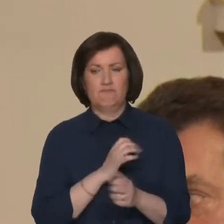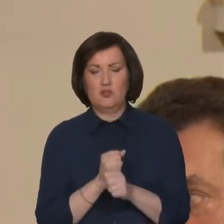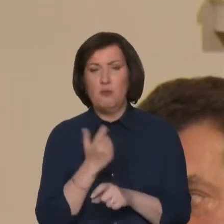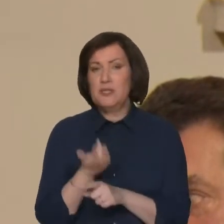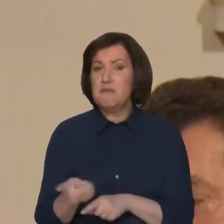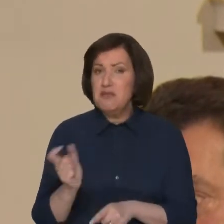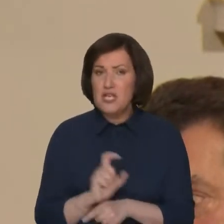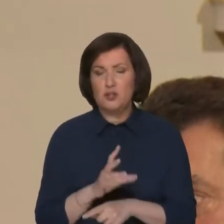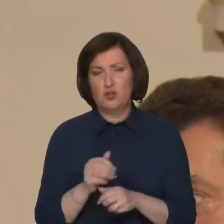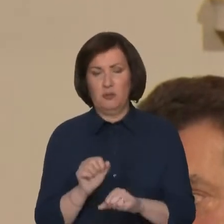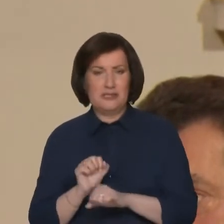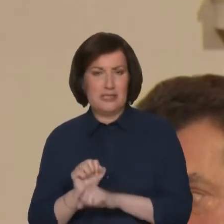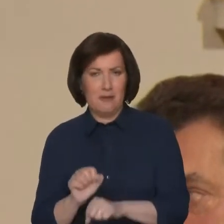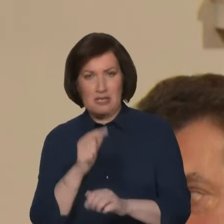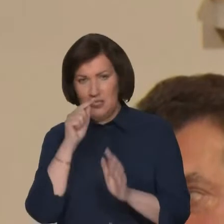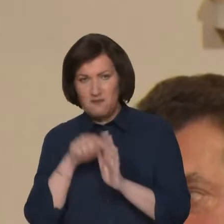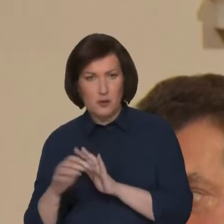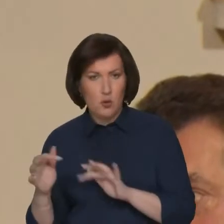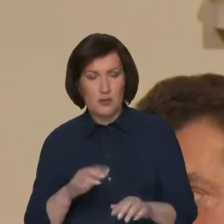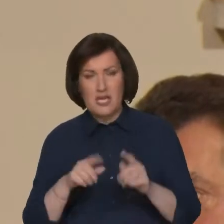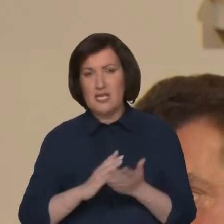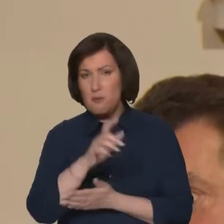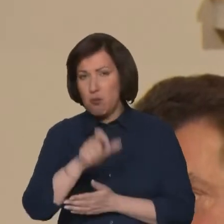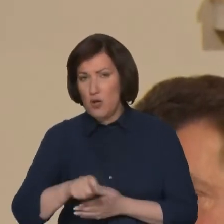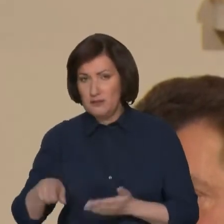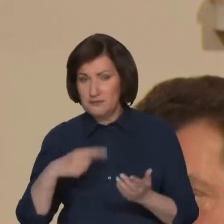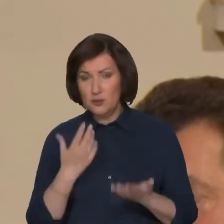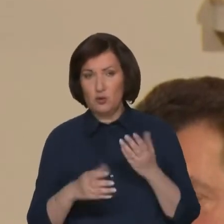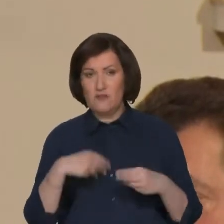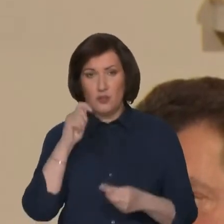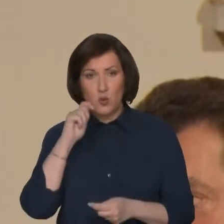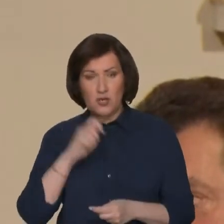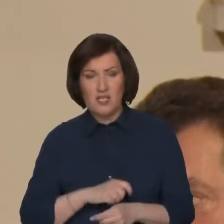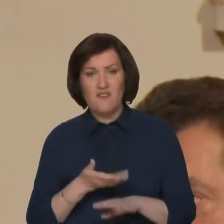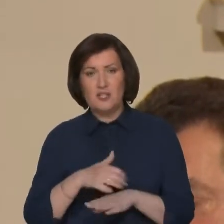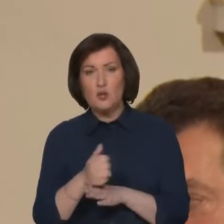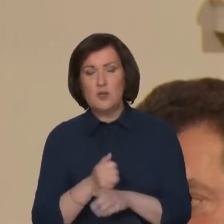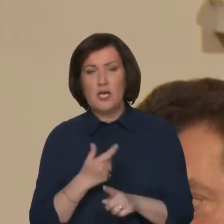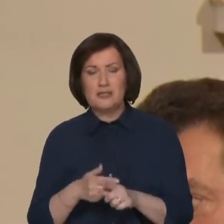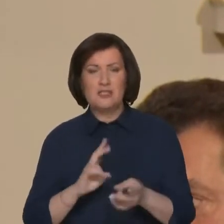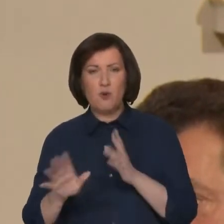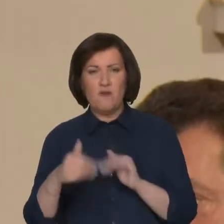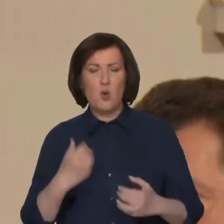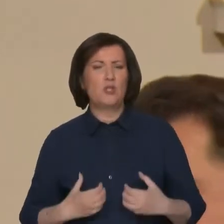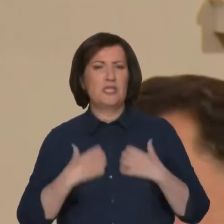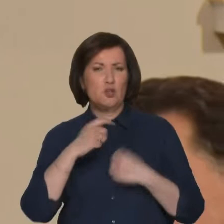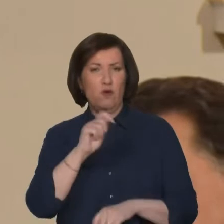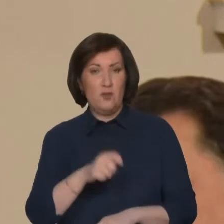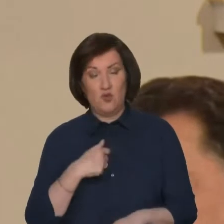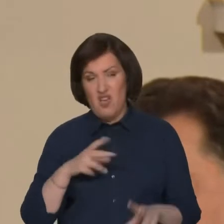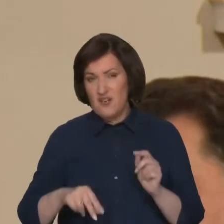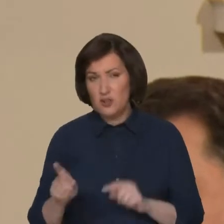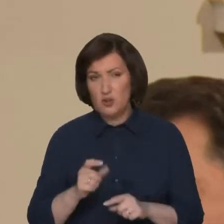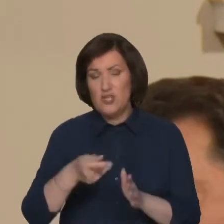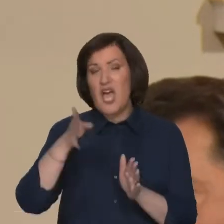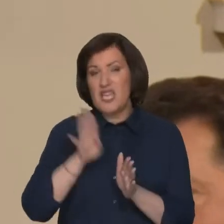зробити більше, щоб стримати це вторгнення. Деякі політики стверджують, якщо давати Україні важке озброєння, це спровокує страшну війну. Але я вважаю,